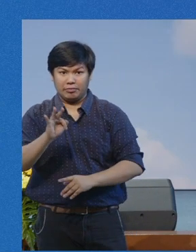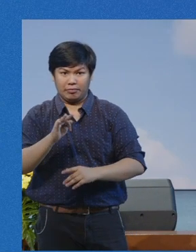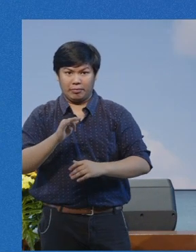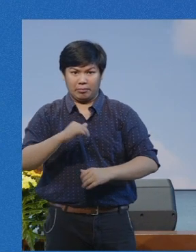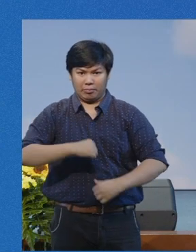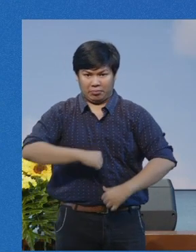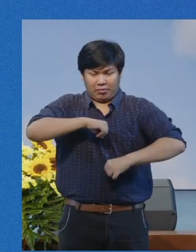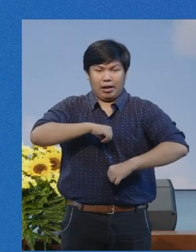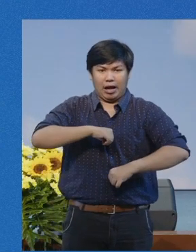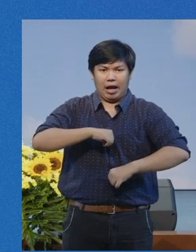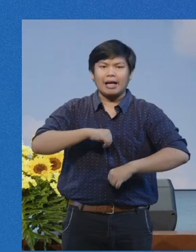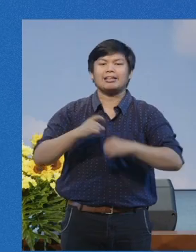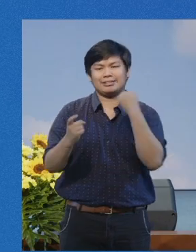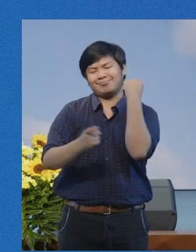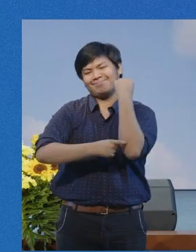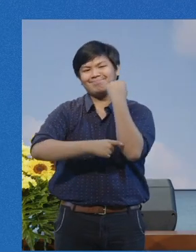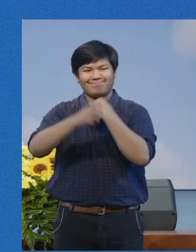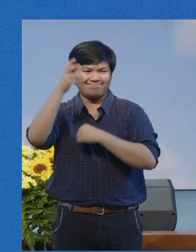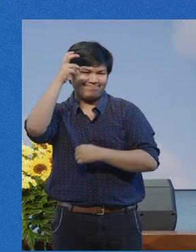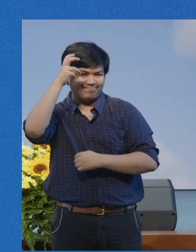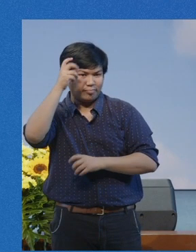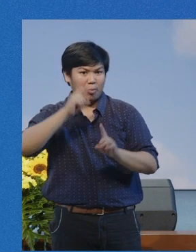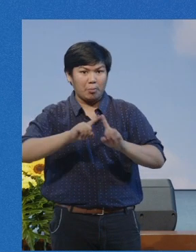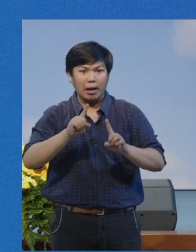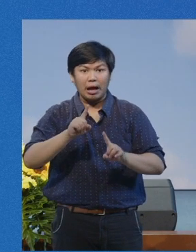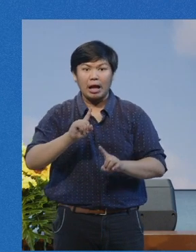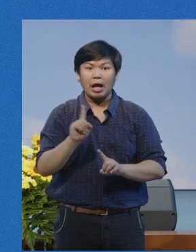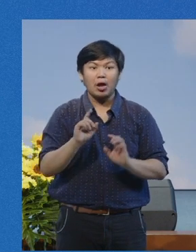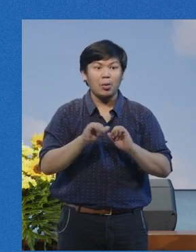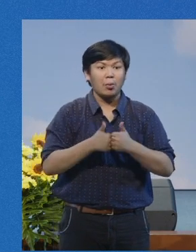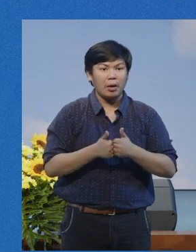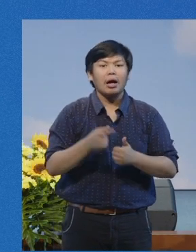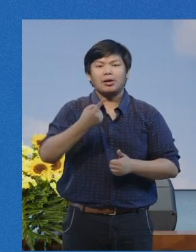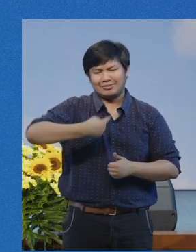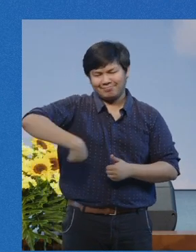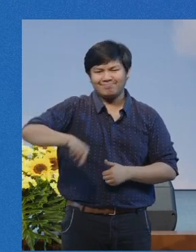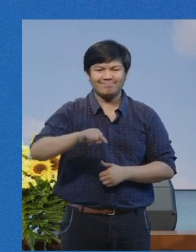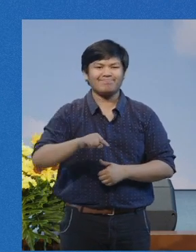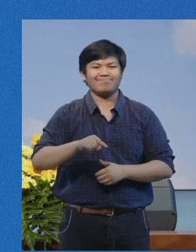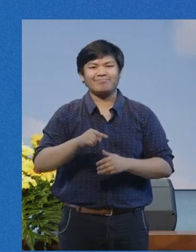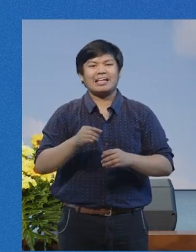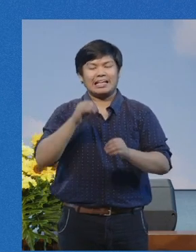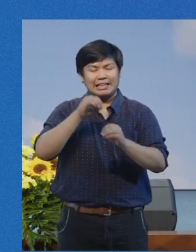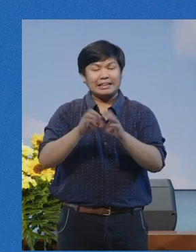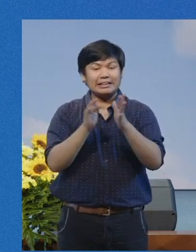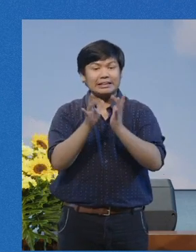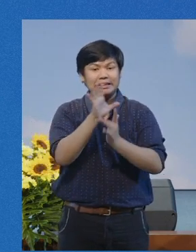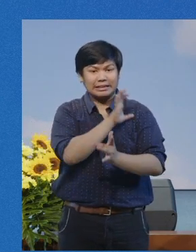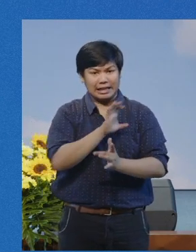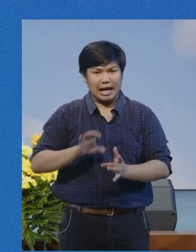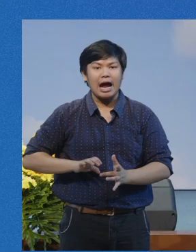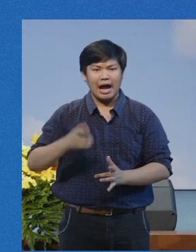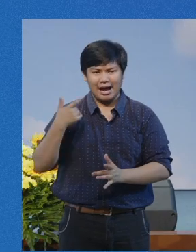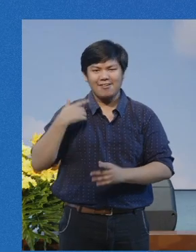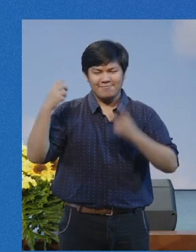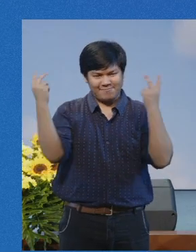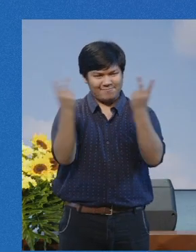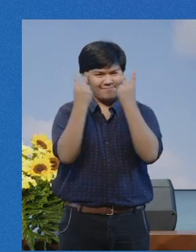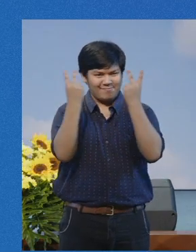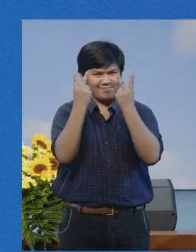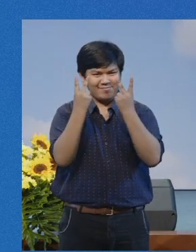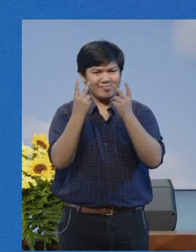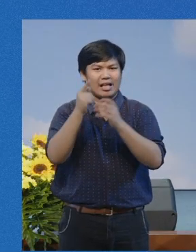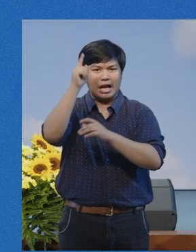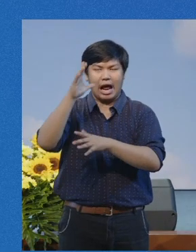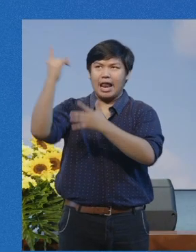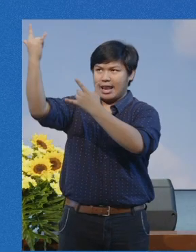yan. So, pero ang sagot dyan, "We are more than conquerors through Him who loved us." So